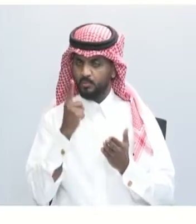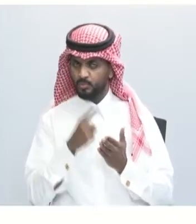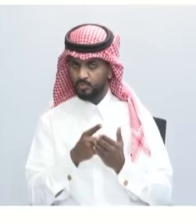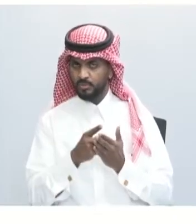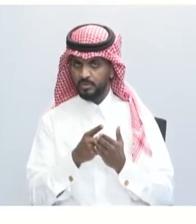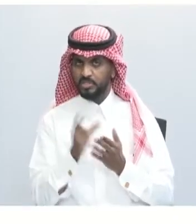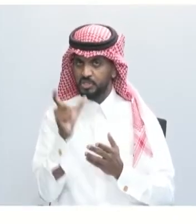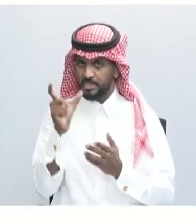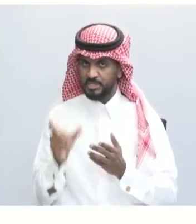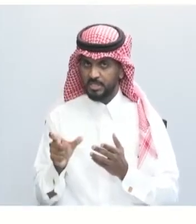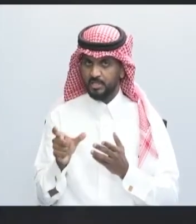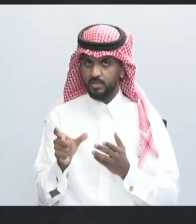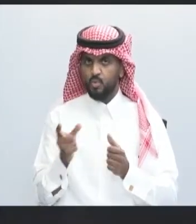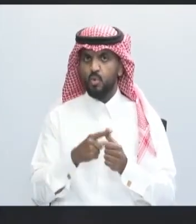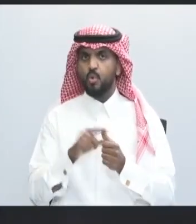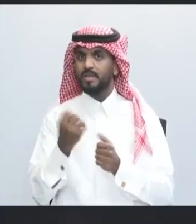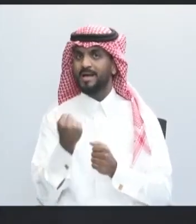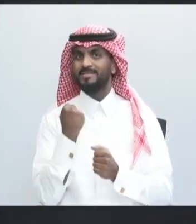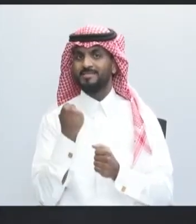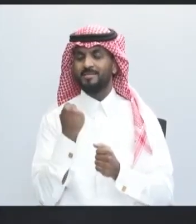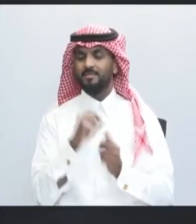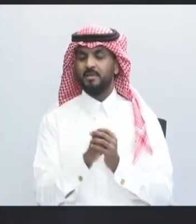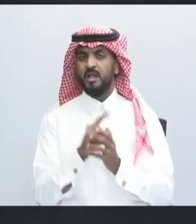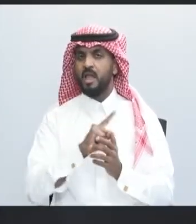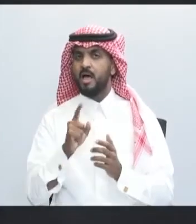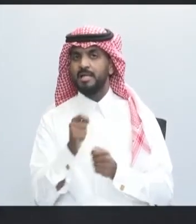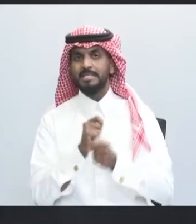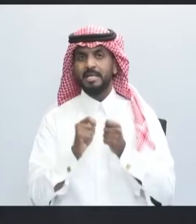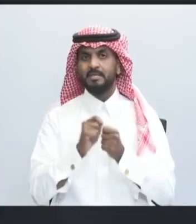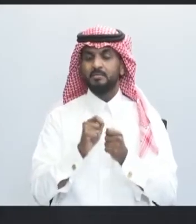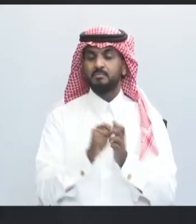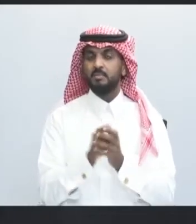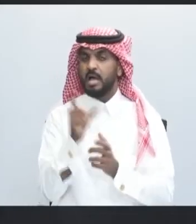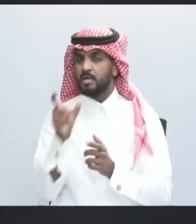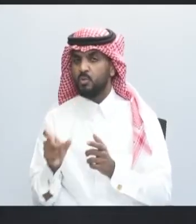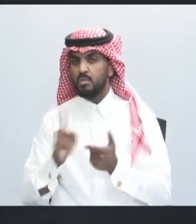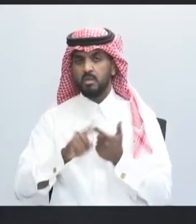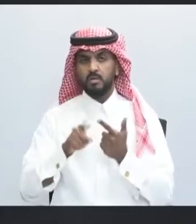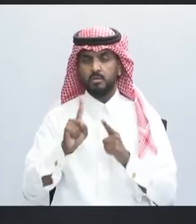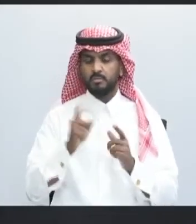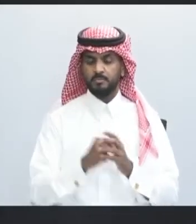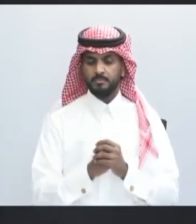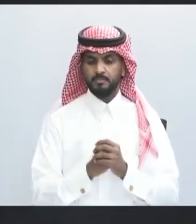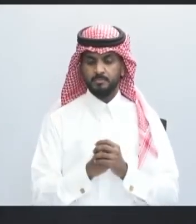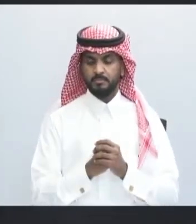شخصيه لكل شخص ادواته لا مستعمل ادوات الاخرين لذلك